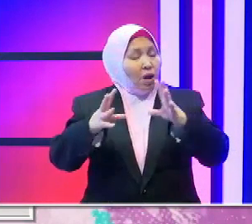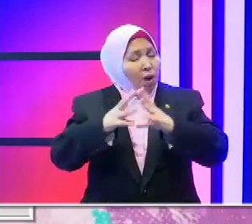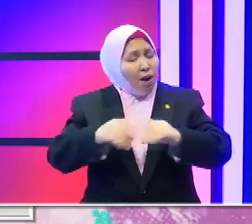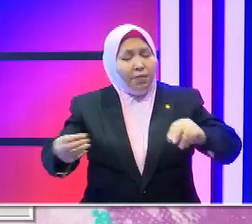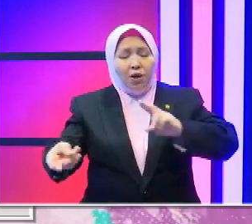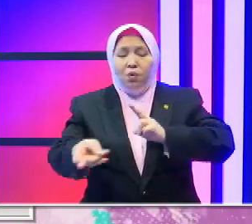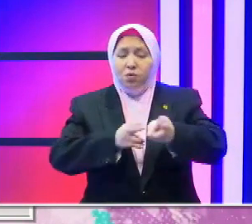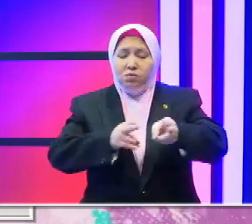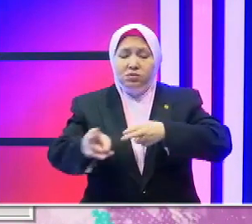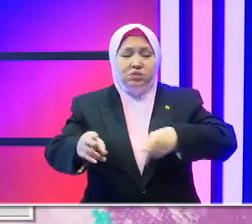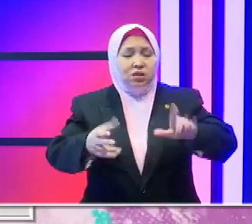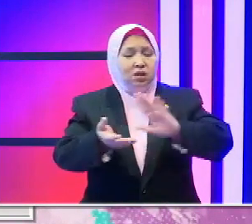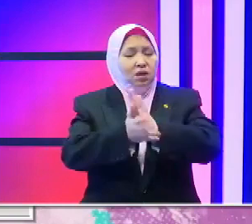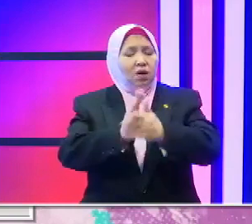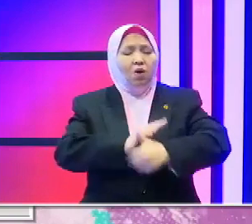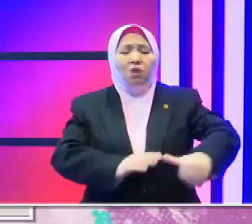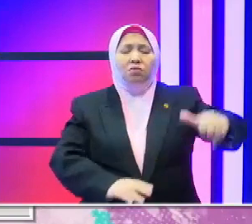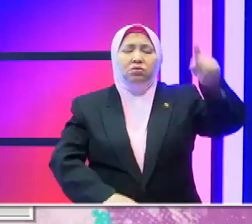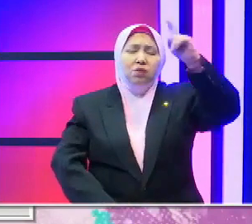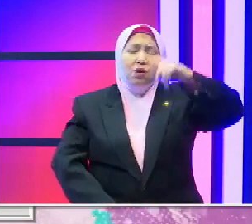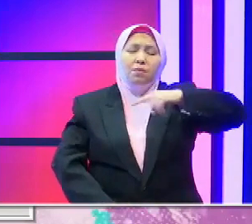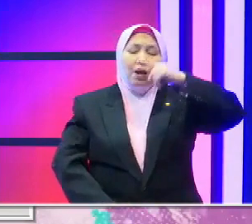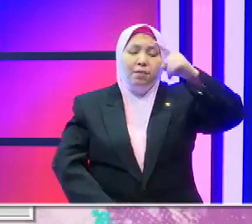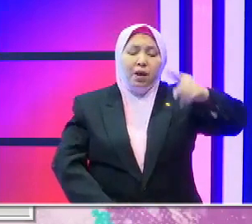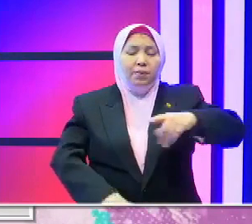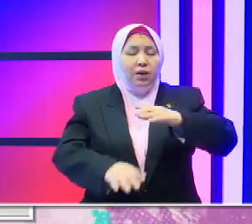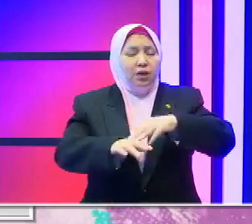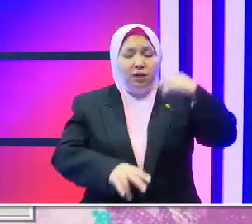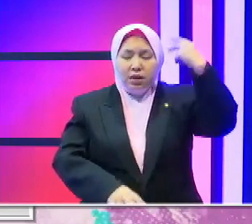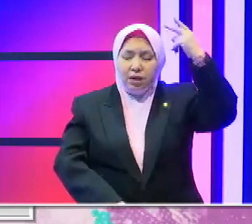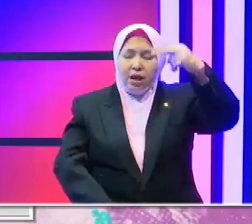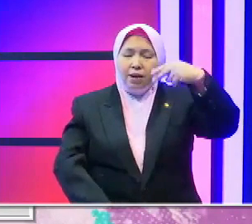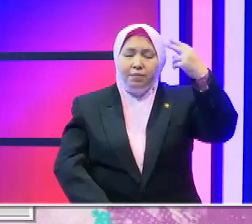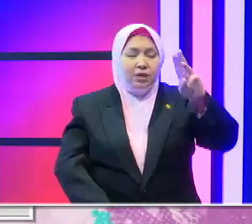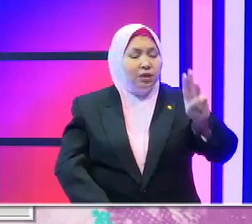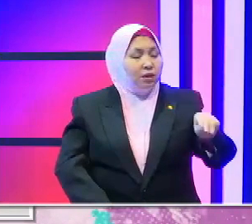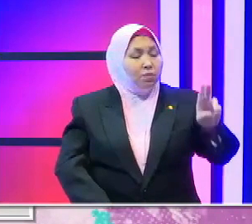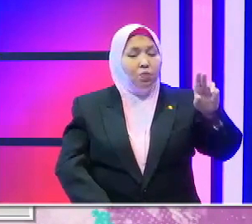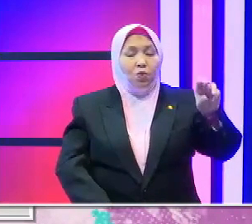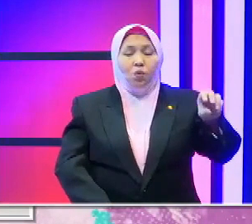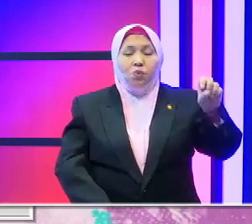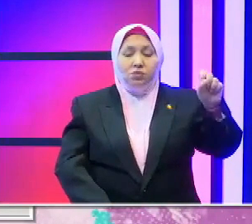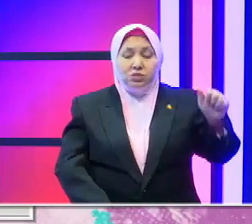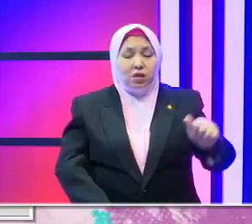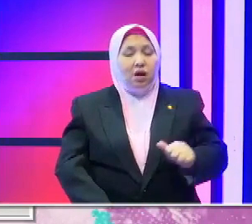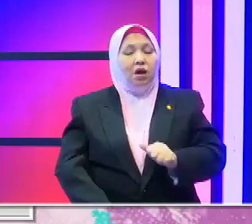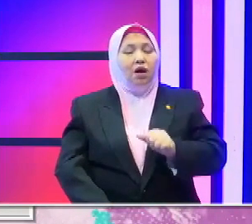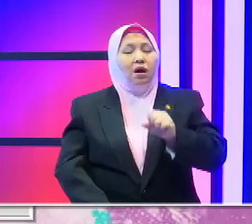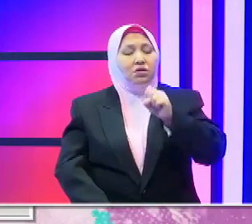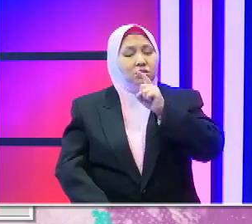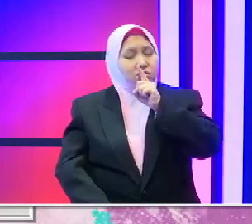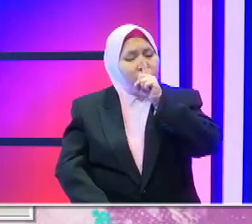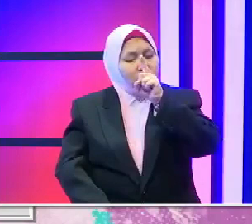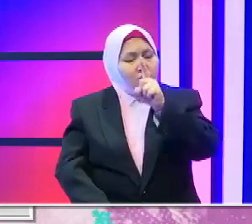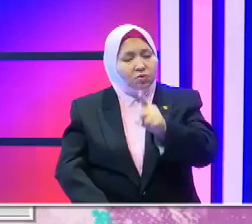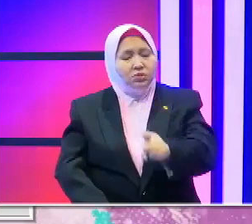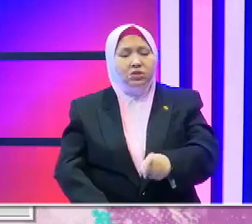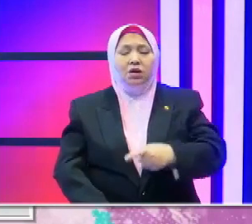قال فإنا قد فتنا قومك